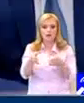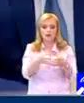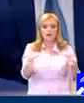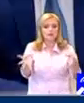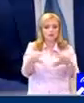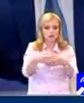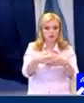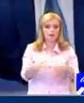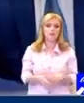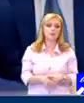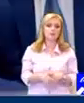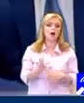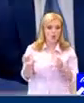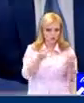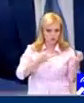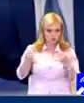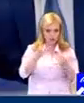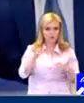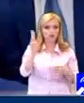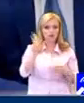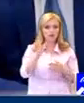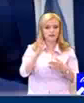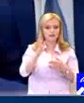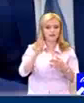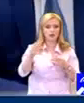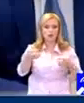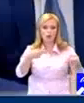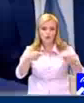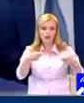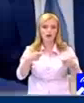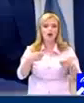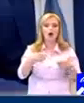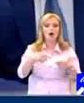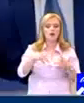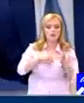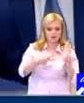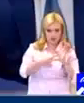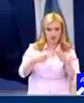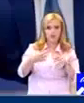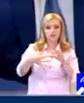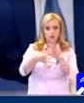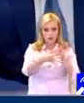civilă activă. Veți discuta cu cei din guvern, veți coopera? Altfel nu se poate. Voi